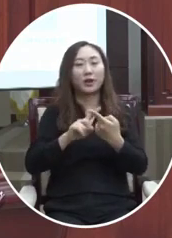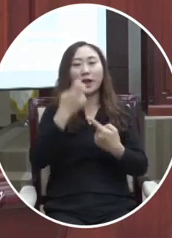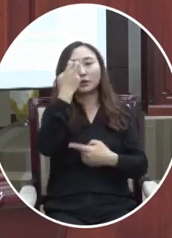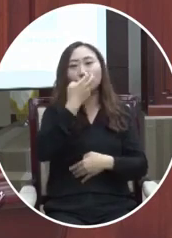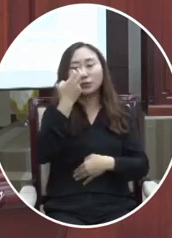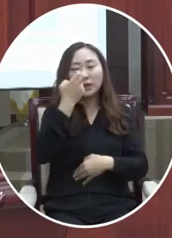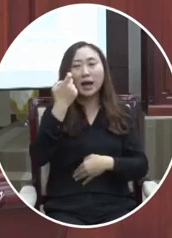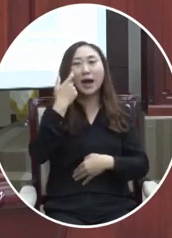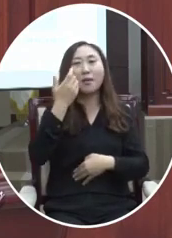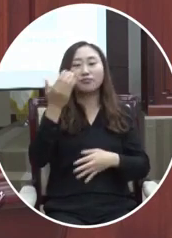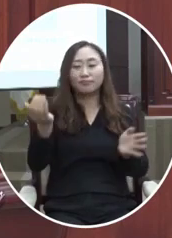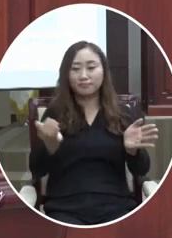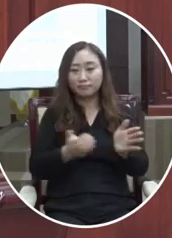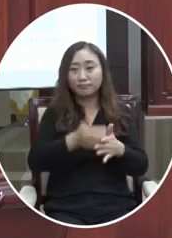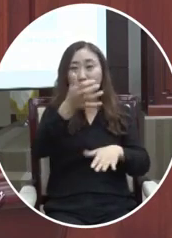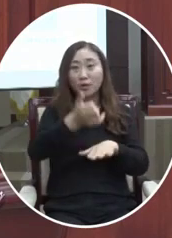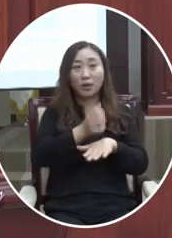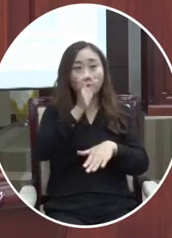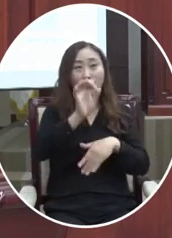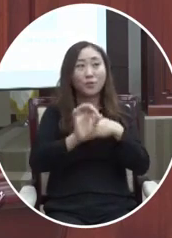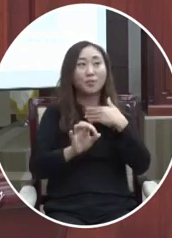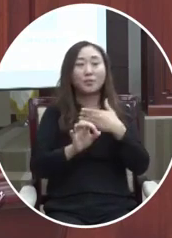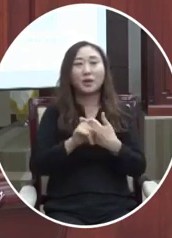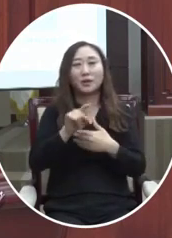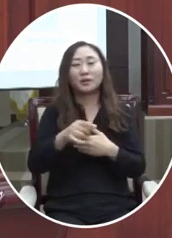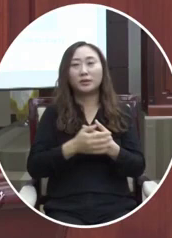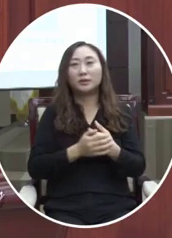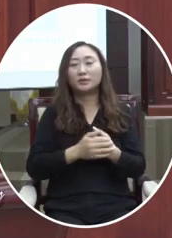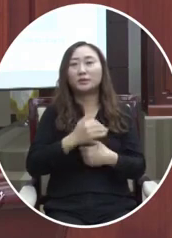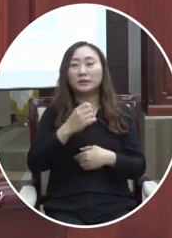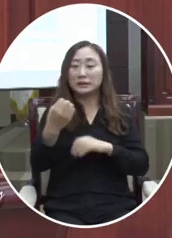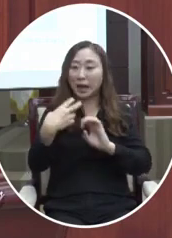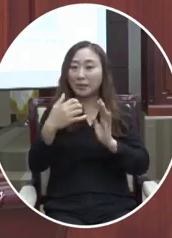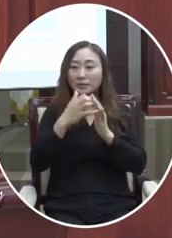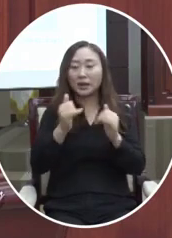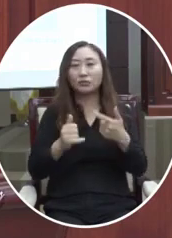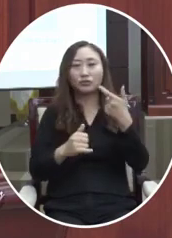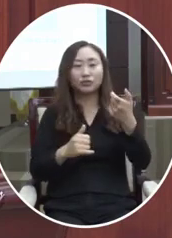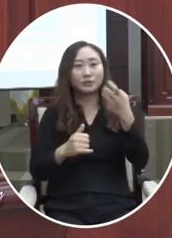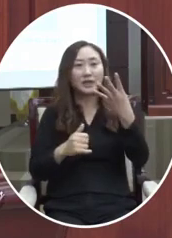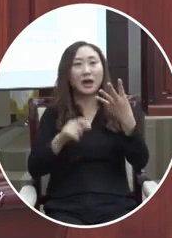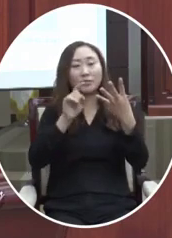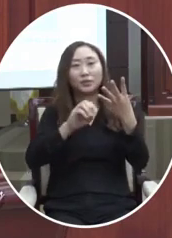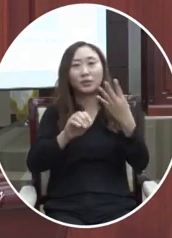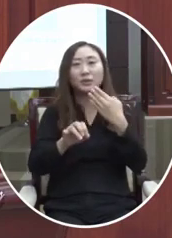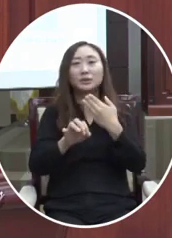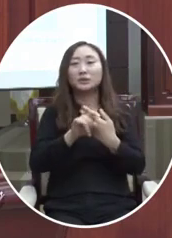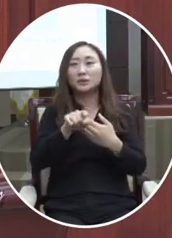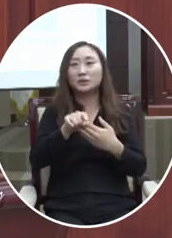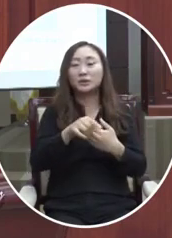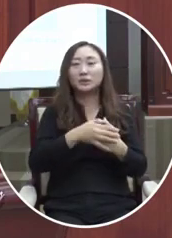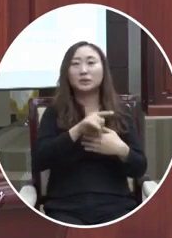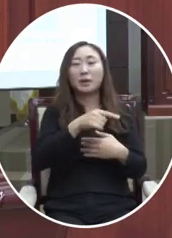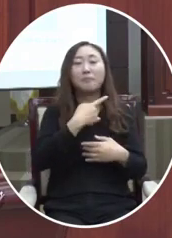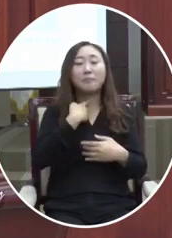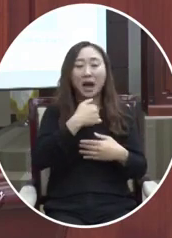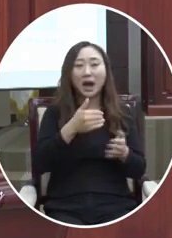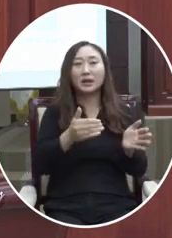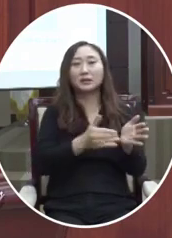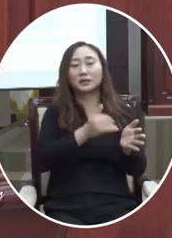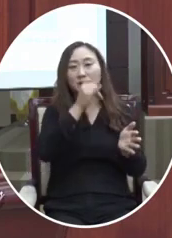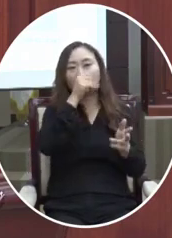및 만족도 설문조사에 따르면 응답자의 64.5%는 키오스크를 이미 알거나 경험해본